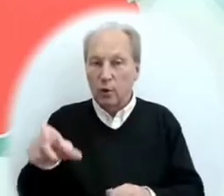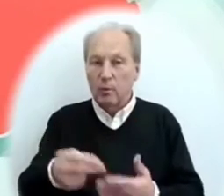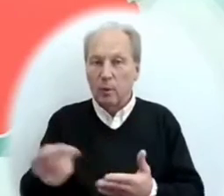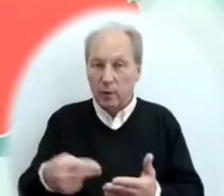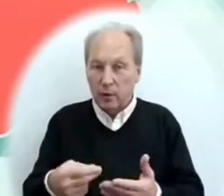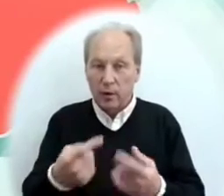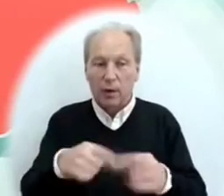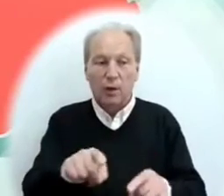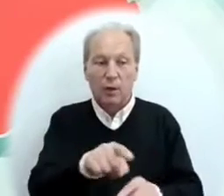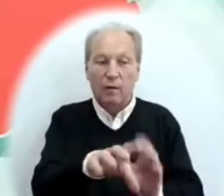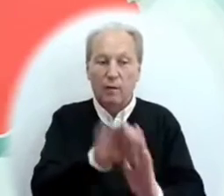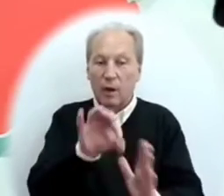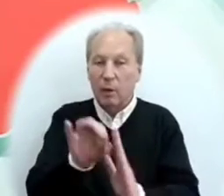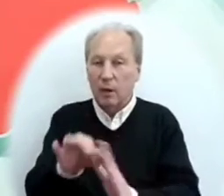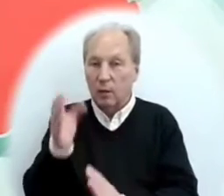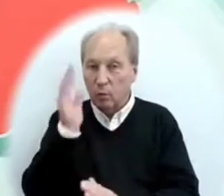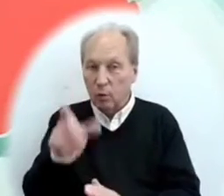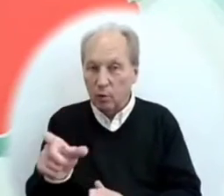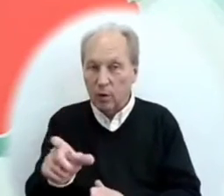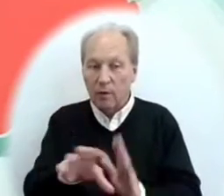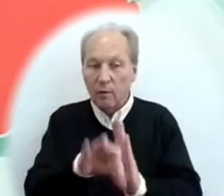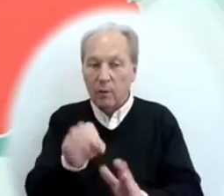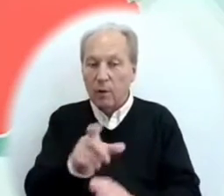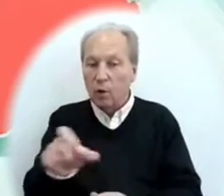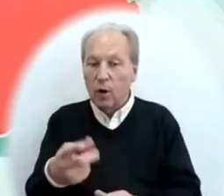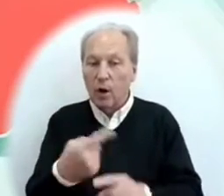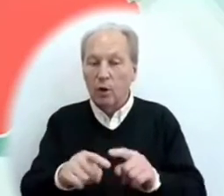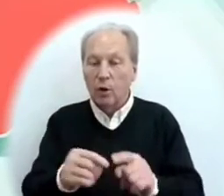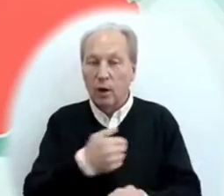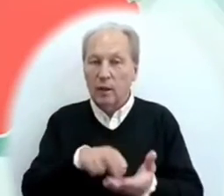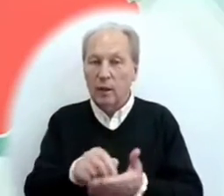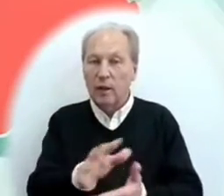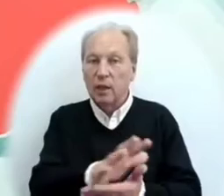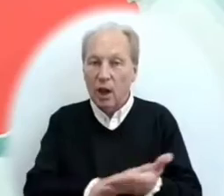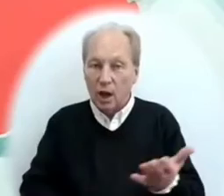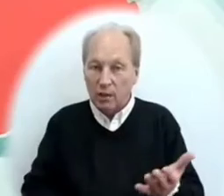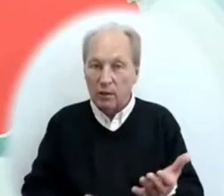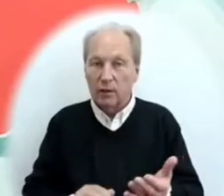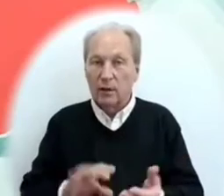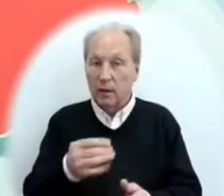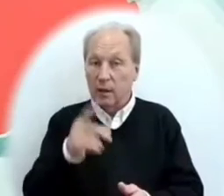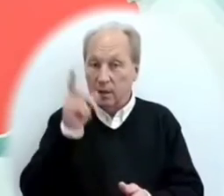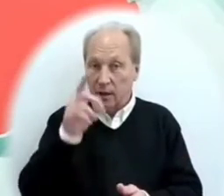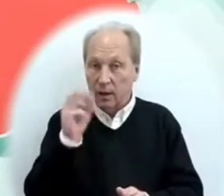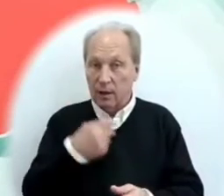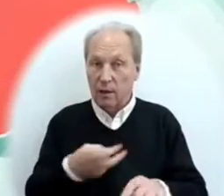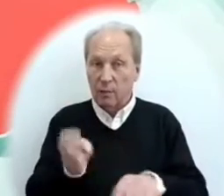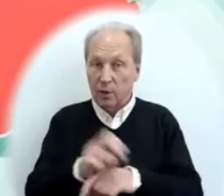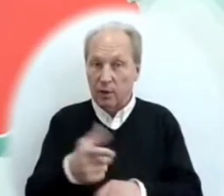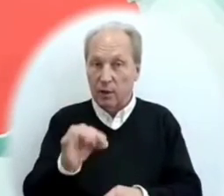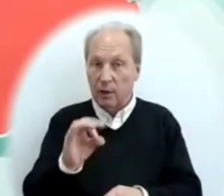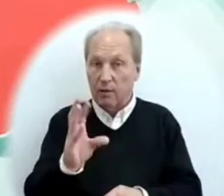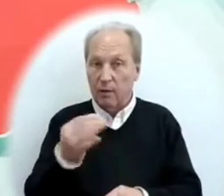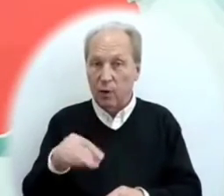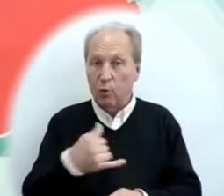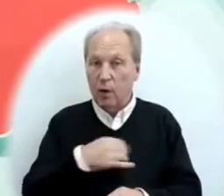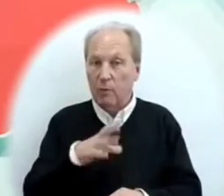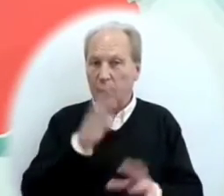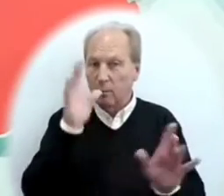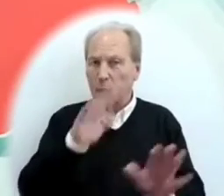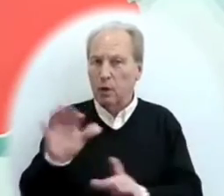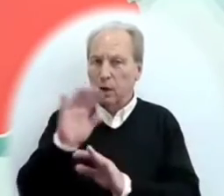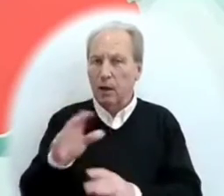выборка, выберутся люди, которые хотят идти дальше развивать свои сети. И вот вы знаете, когда я пришла в Greenway, у меня была такая мечта. Я к тому времени